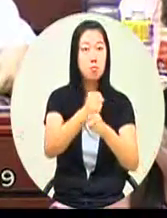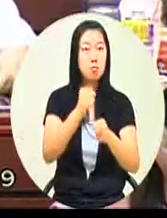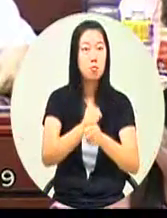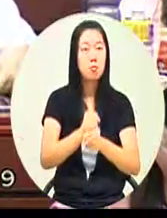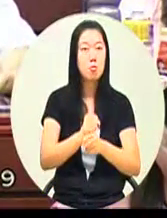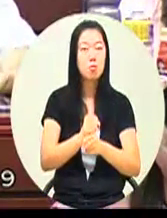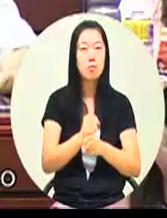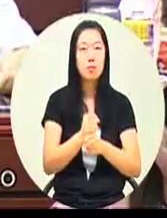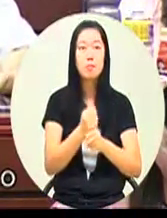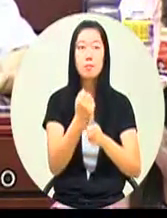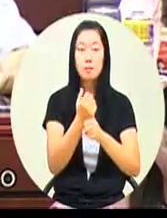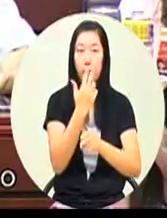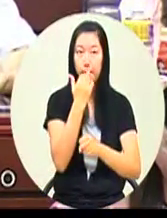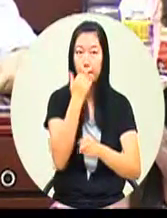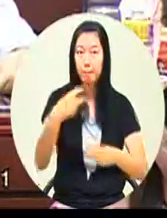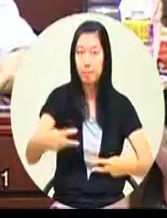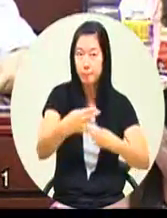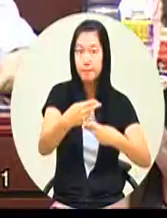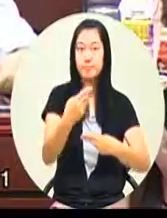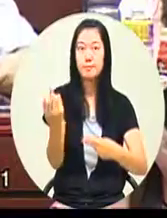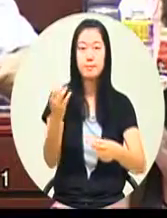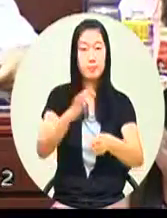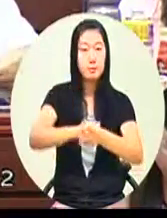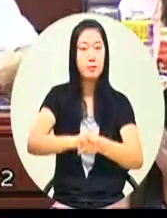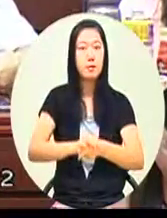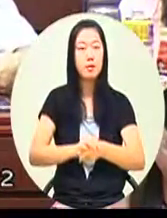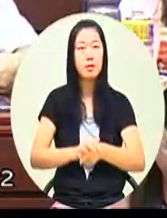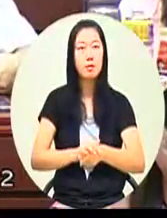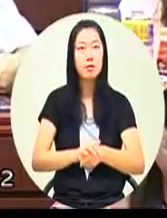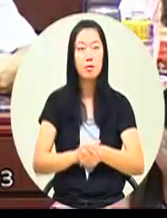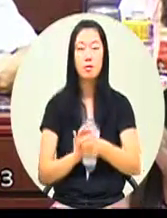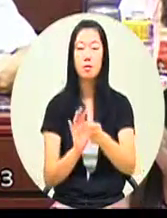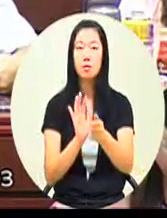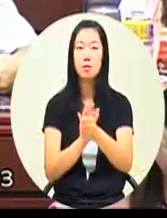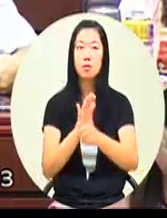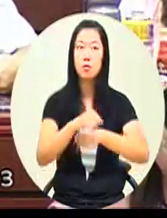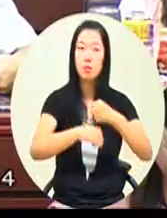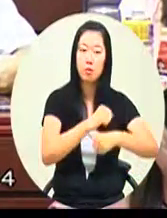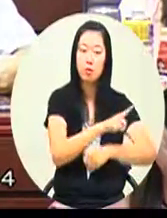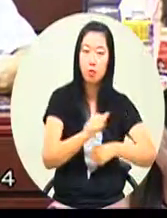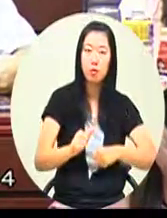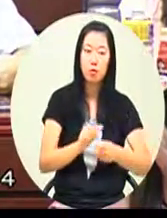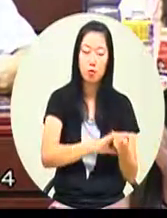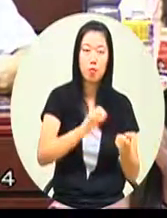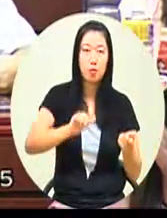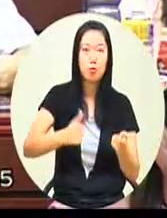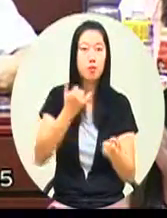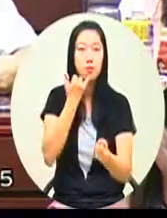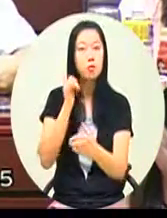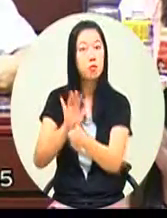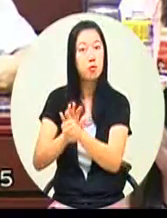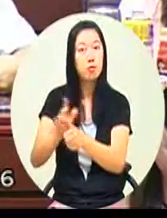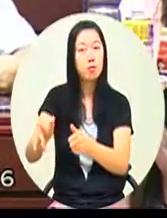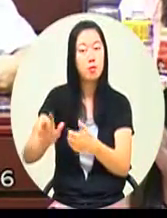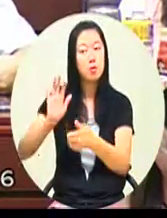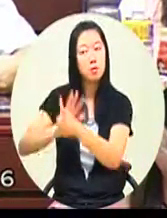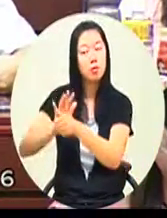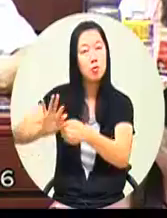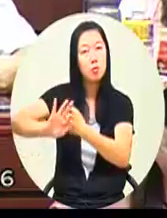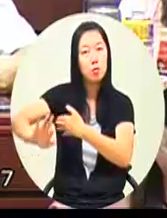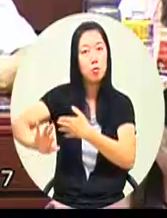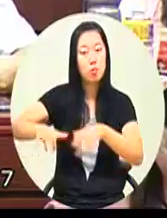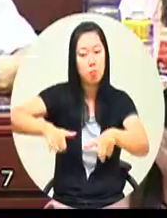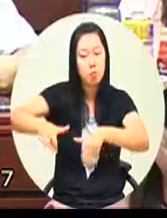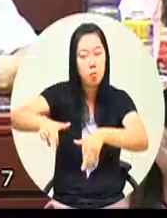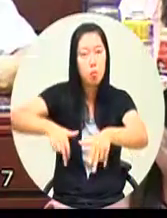的啊的一个行为，就绝育补助，希望说我们借由兽医师的一个介入呢，让我们在外面流浪的，甚至我们的家